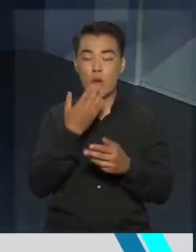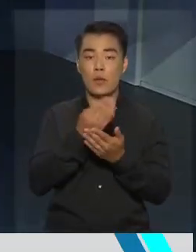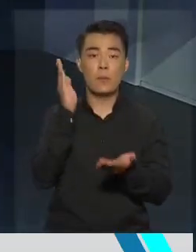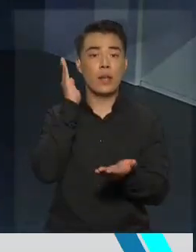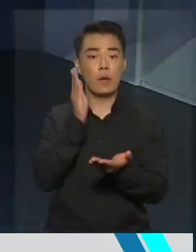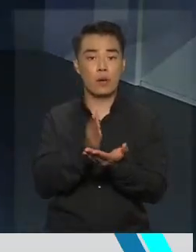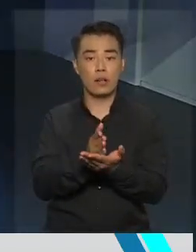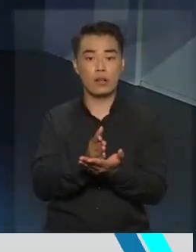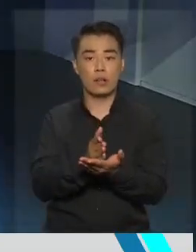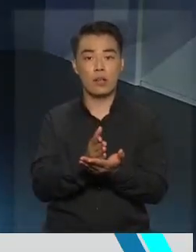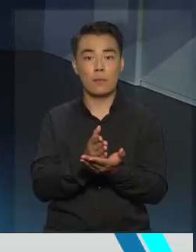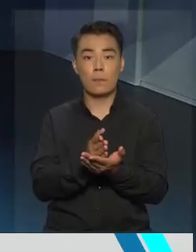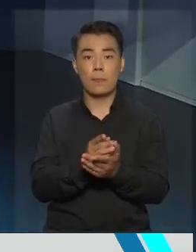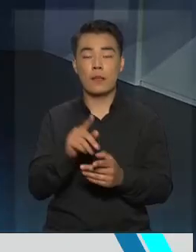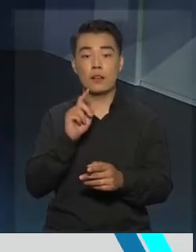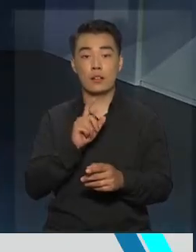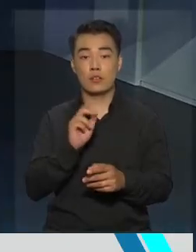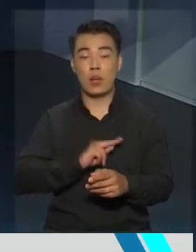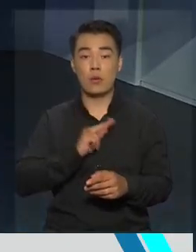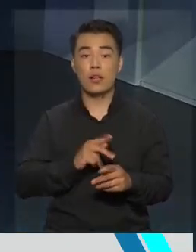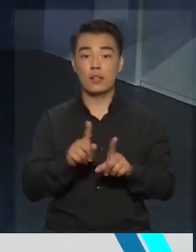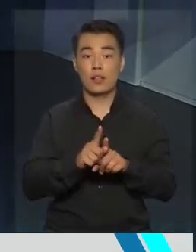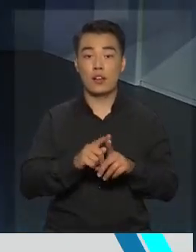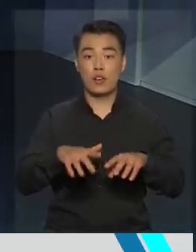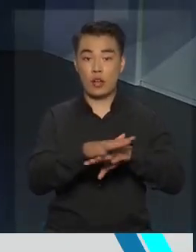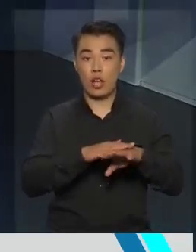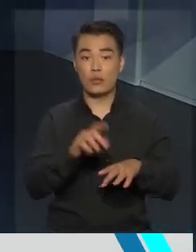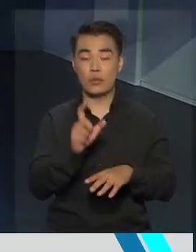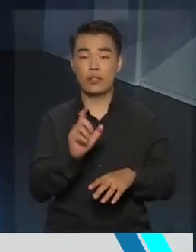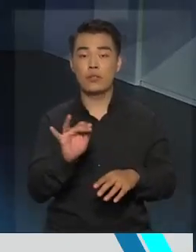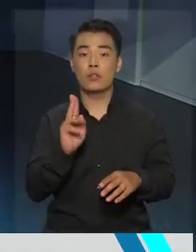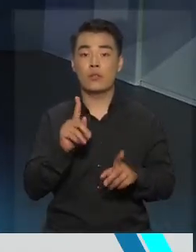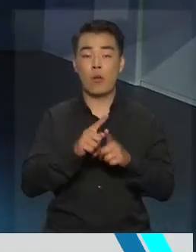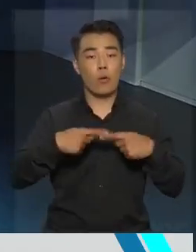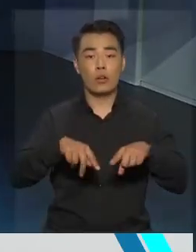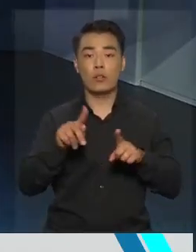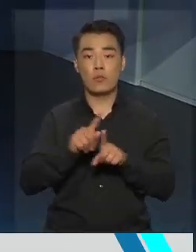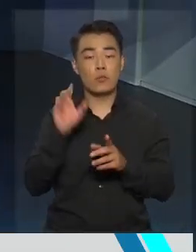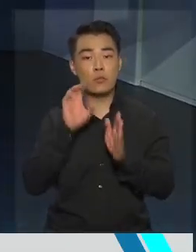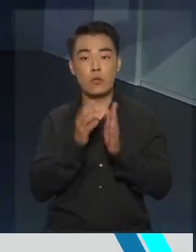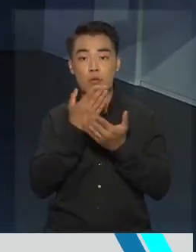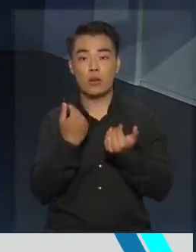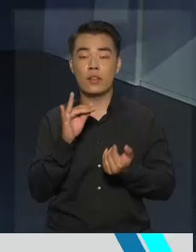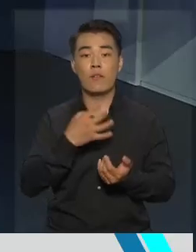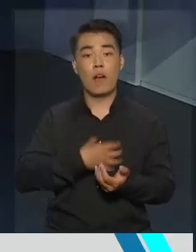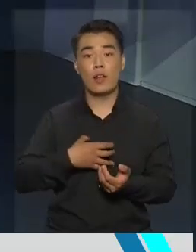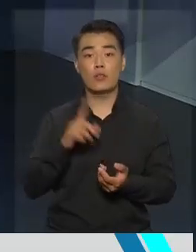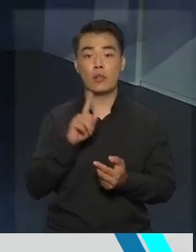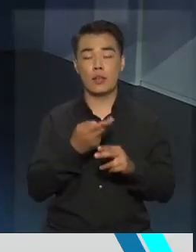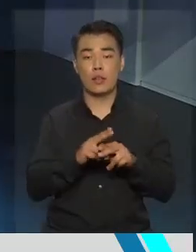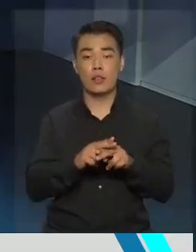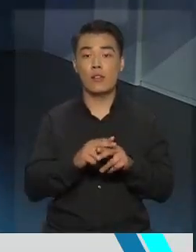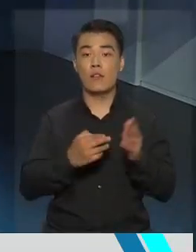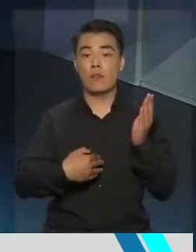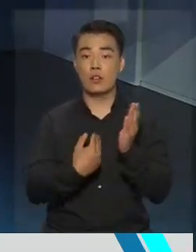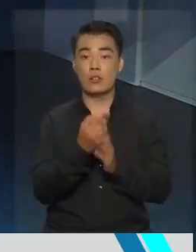напрямую как бы взаимодействует с гражданами, ни одному должностному лицу не подчиняется. И очень важно, что теперь и в